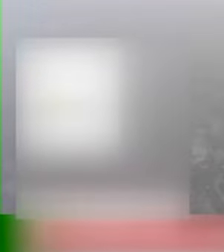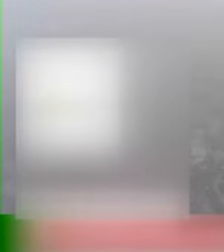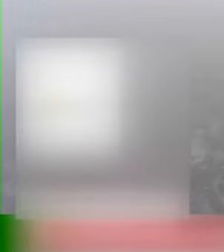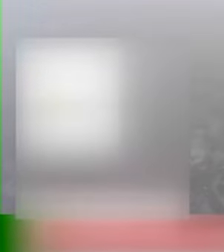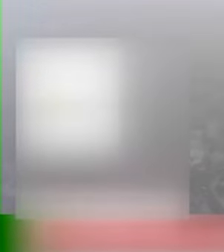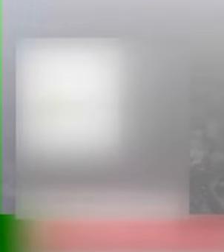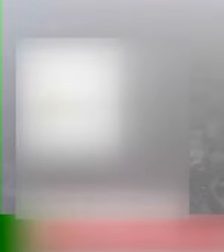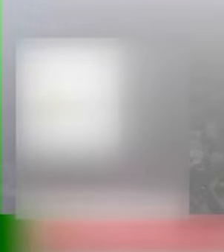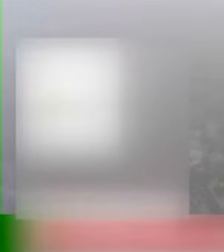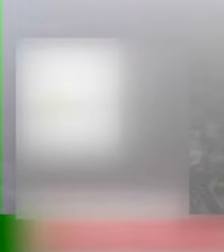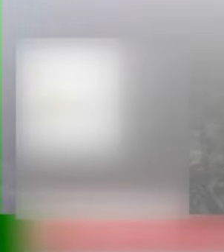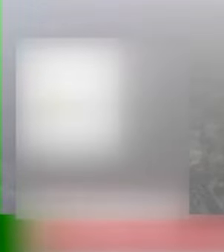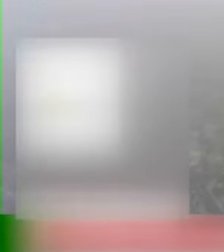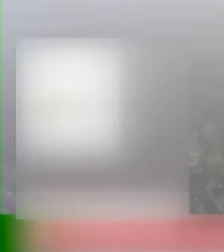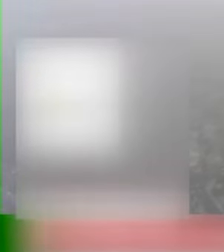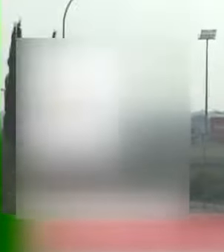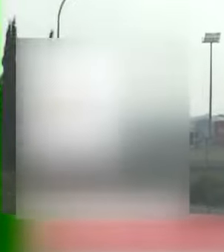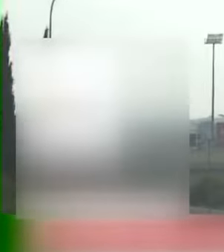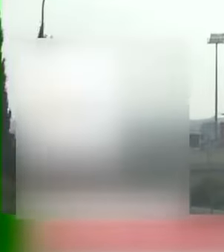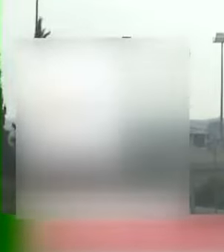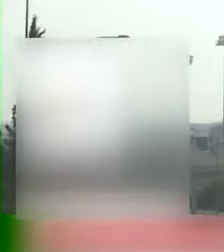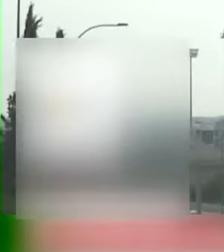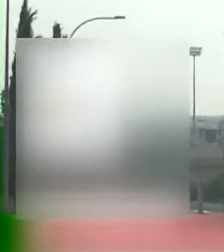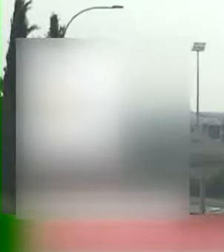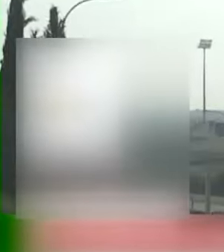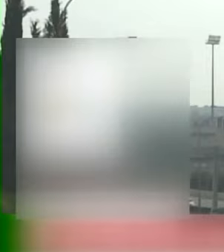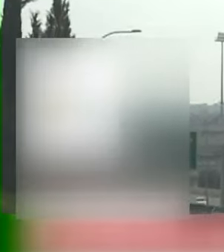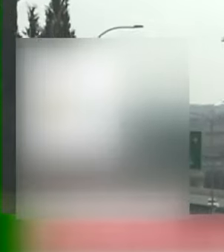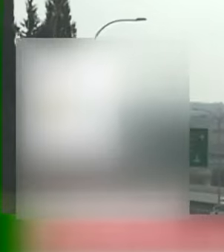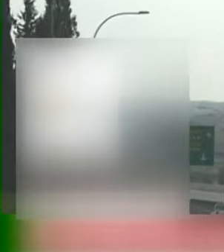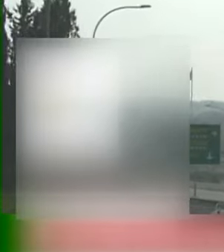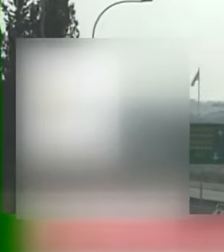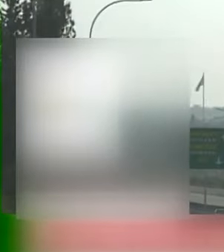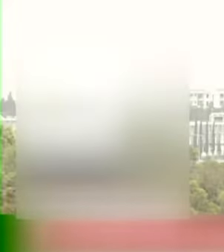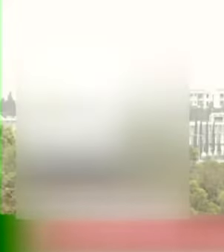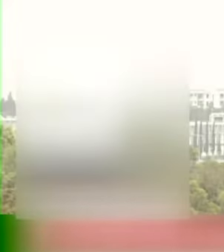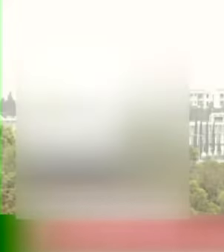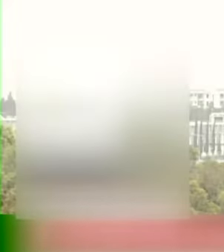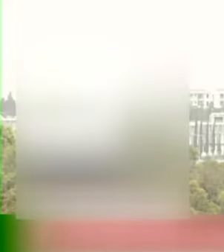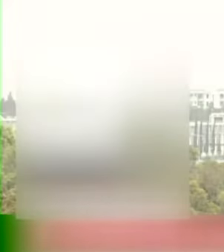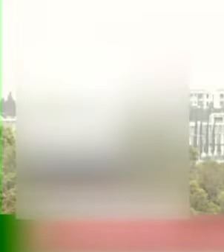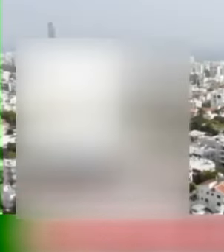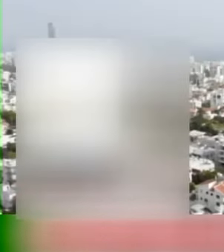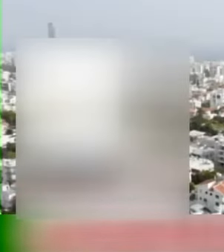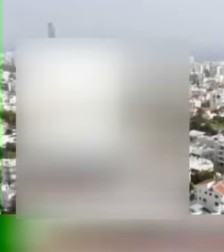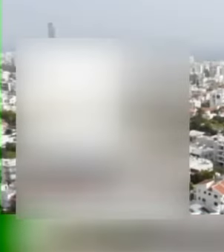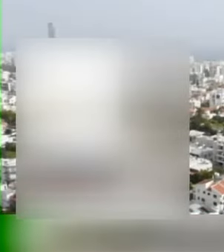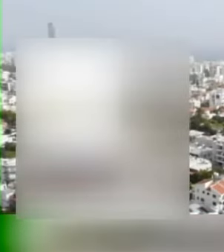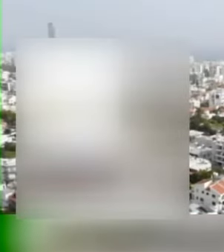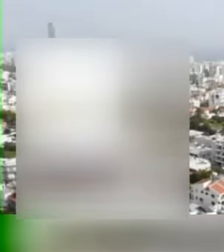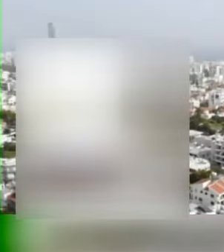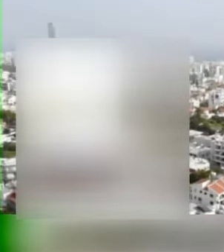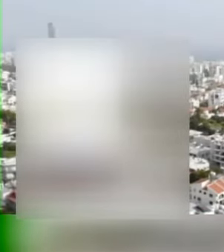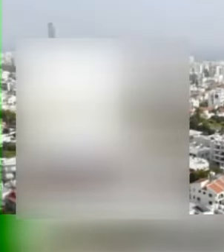Βορειοανατολικό Αιγαίο προβλέπονται παροδικά αυξημένες νεφώσεις με τοπικές βροχές και μεμονωμένες καταιγίδες με βελτίωση το βράδυ. Την Κυριακή, στα ανατολικά και κυρίως